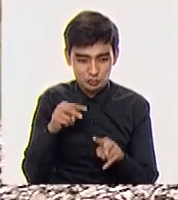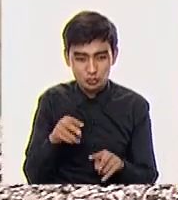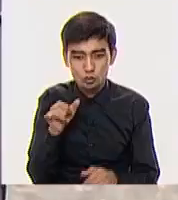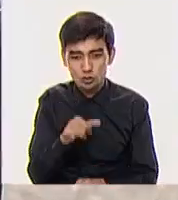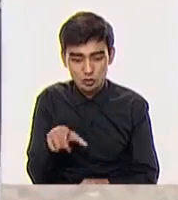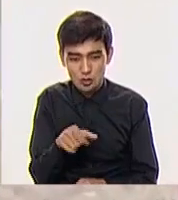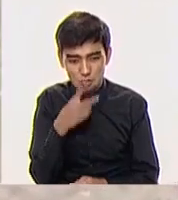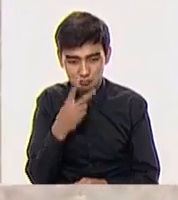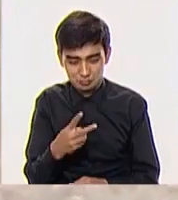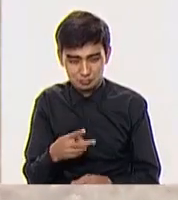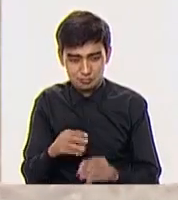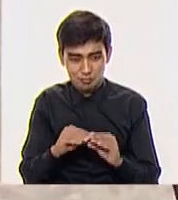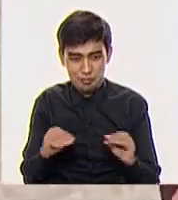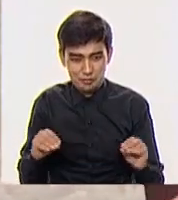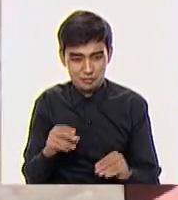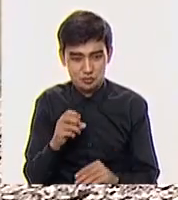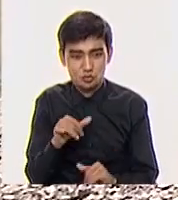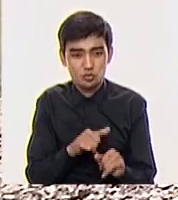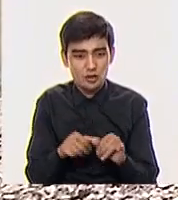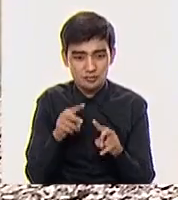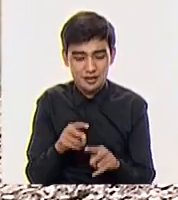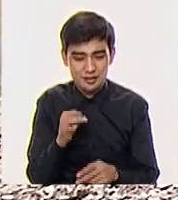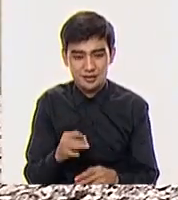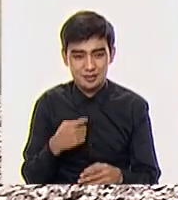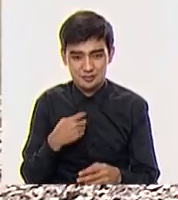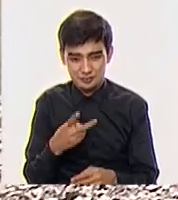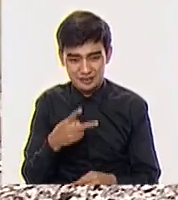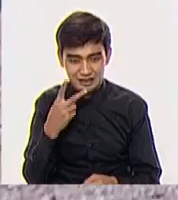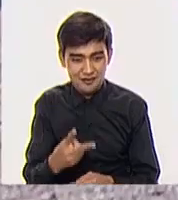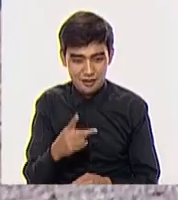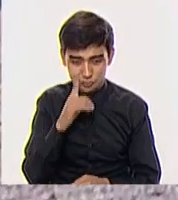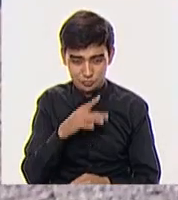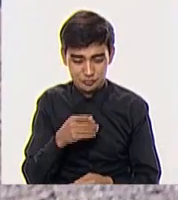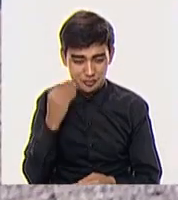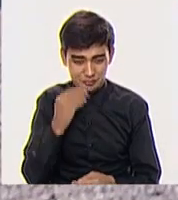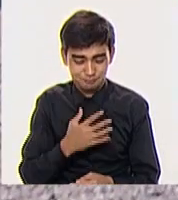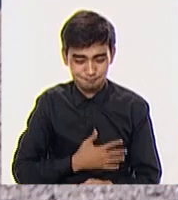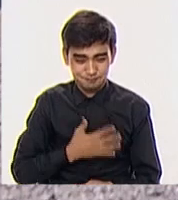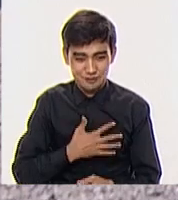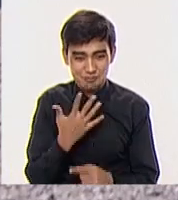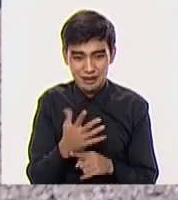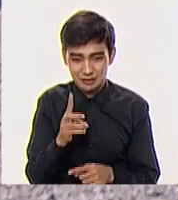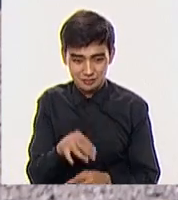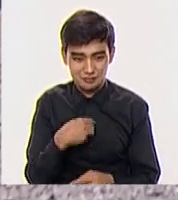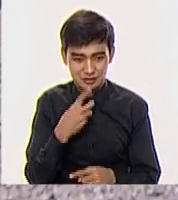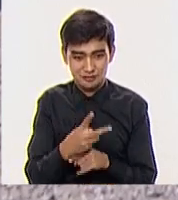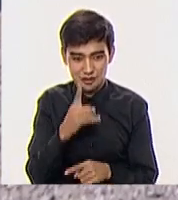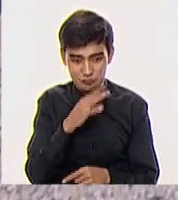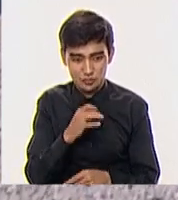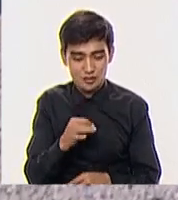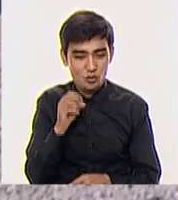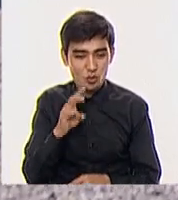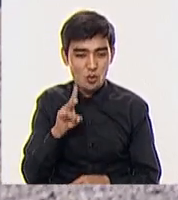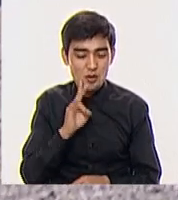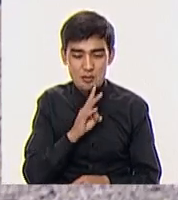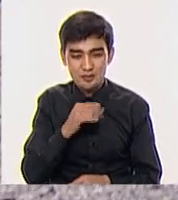дорогу. 5 ставит Казавтодор. Я 2 не поставлю на эту дорогу. Качество дороги очень плохое. В прошлом году, в ноябре